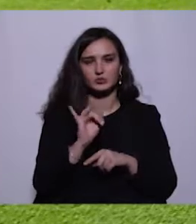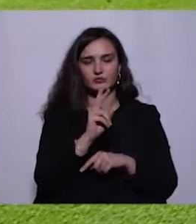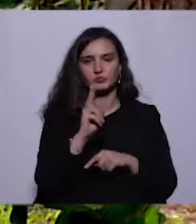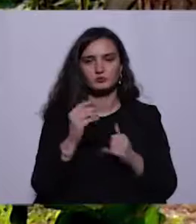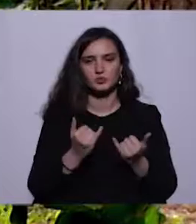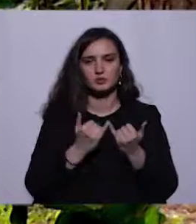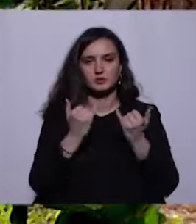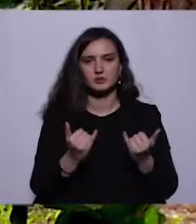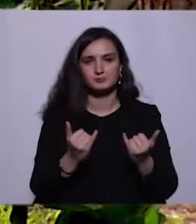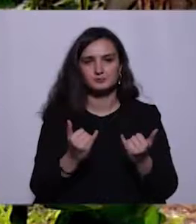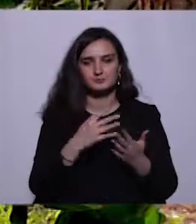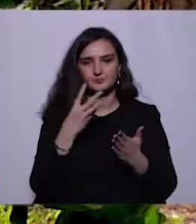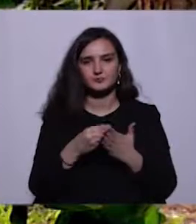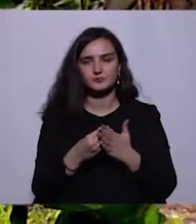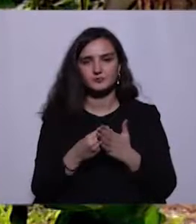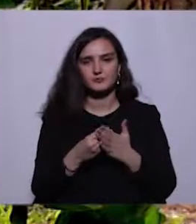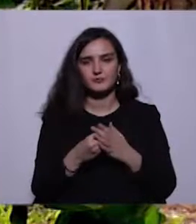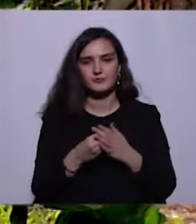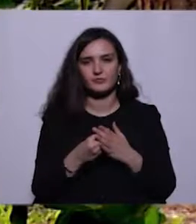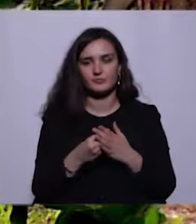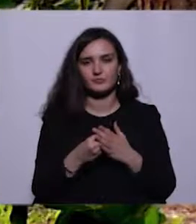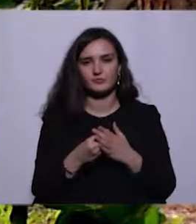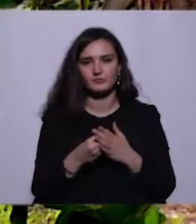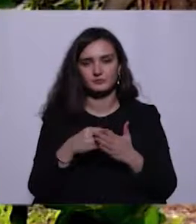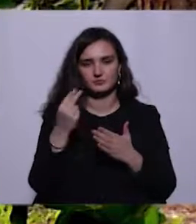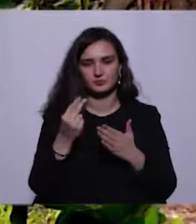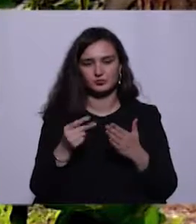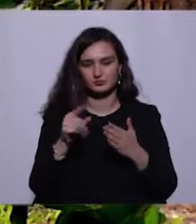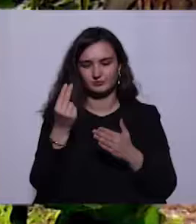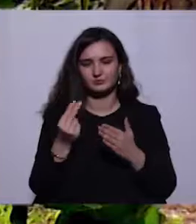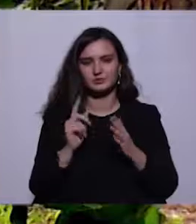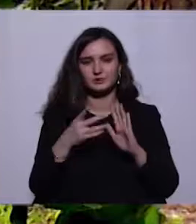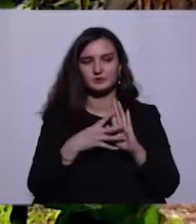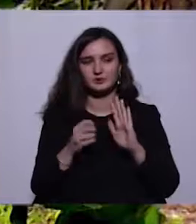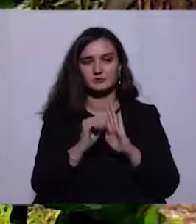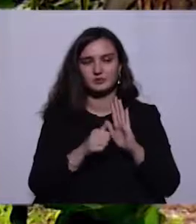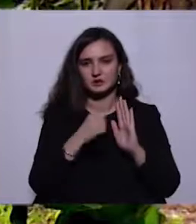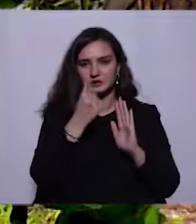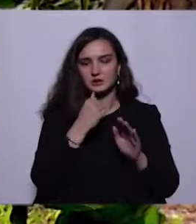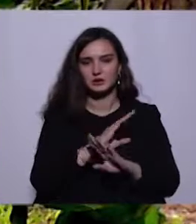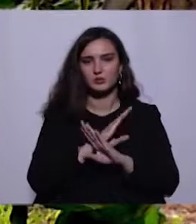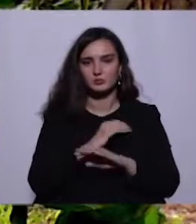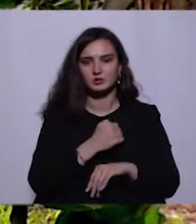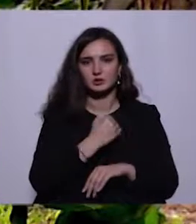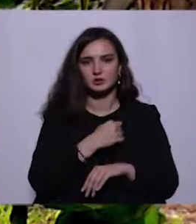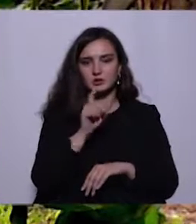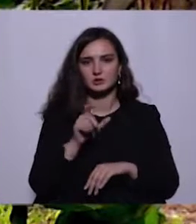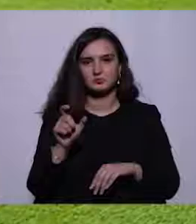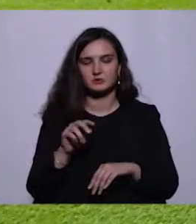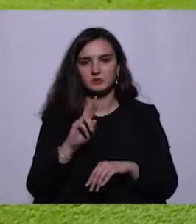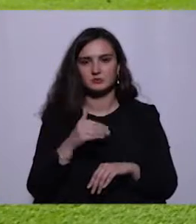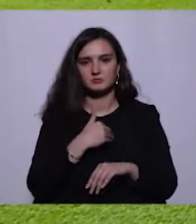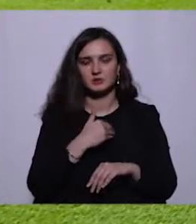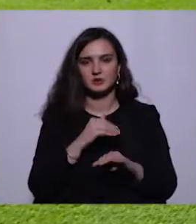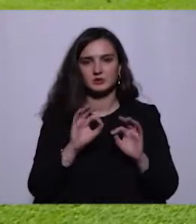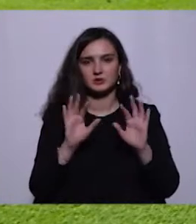რომელმაც მიუძღვნა თავისი ეს ნამუშევარი 1916 წელს დაღუპულ ჯარისკაცებს და